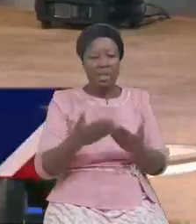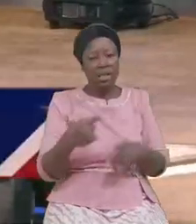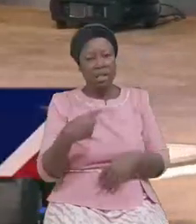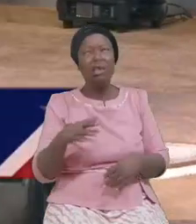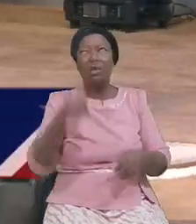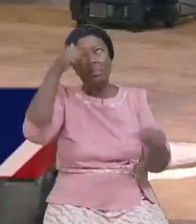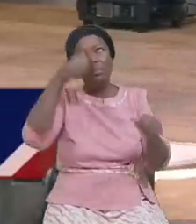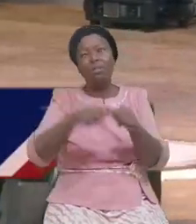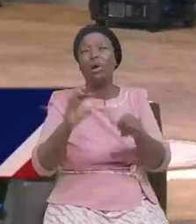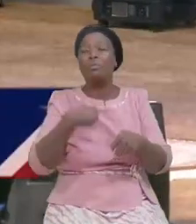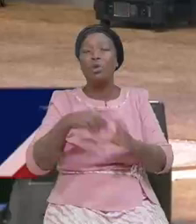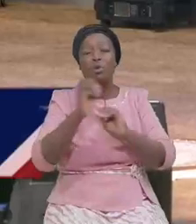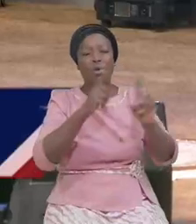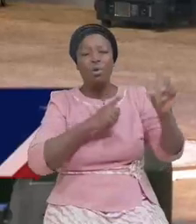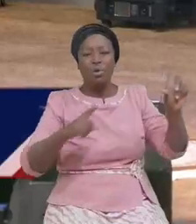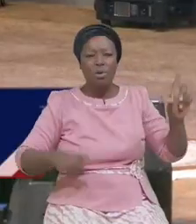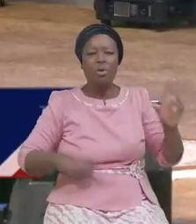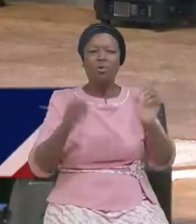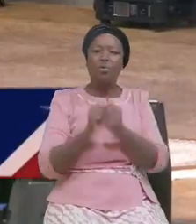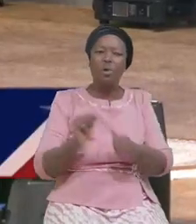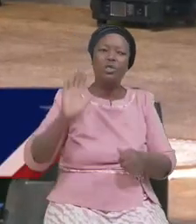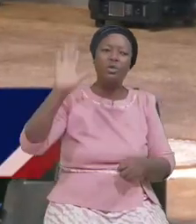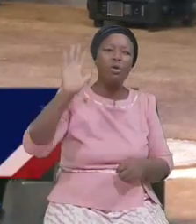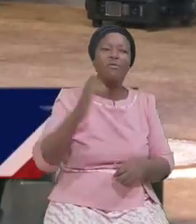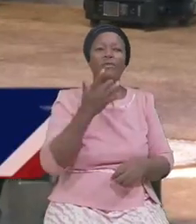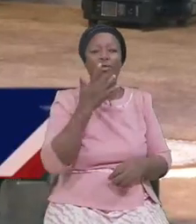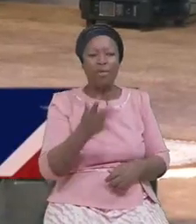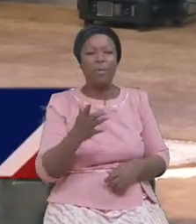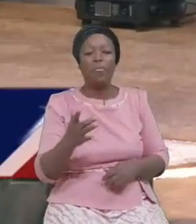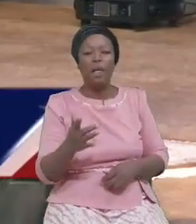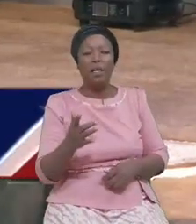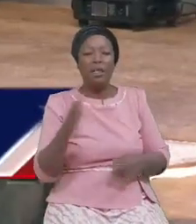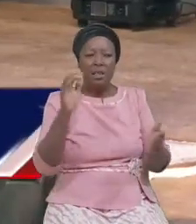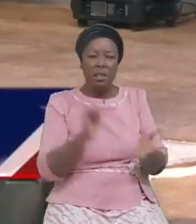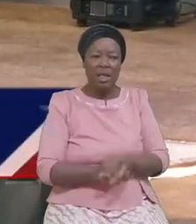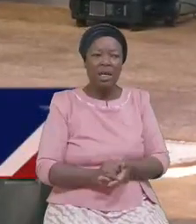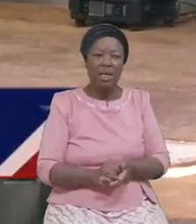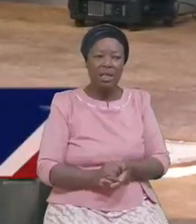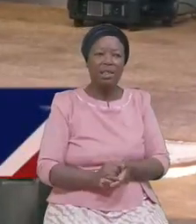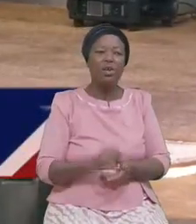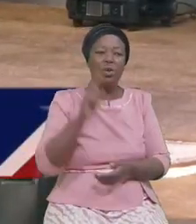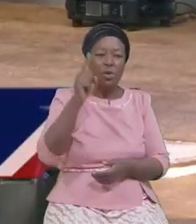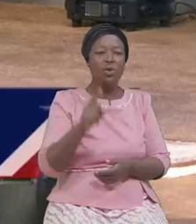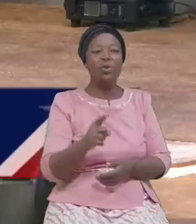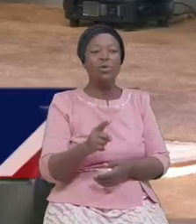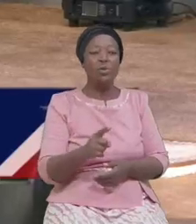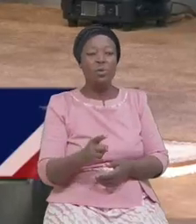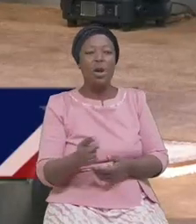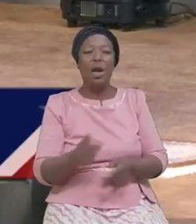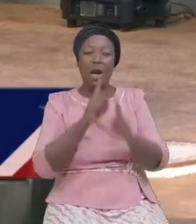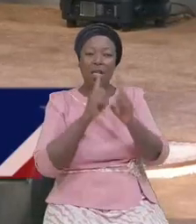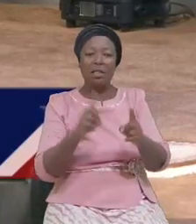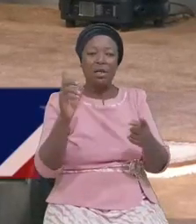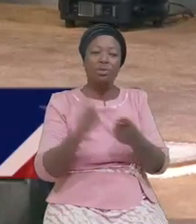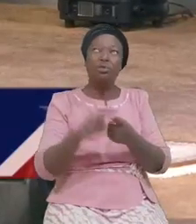de moi, ô Seigneur, dans ta bienveillance pour ton peuple. Tu es